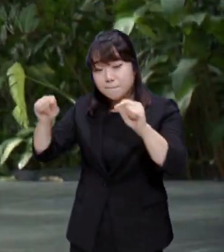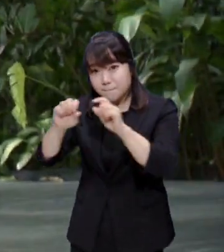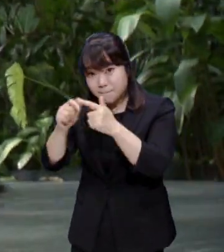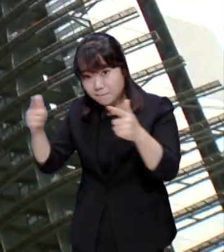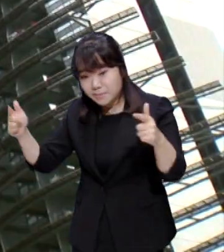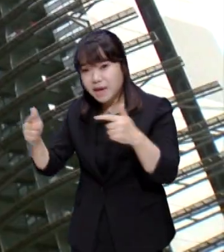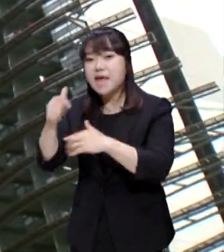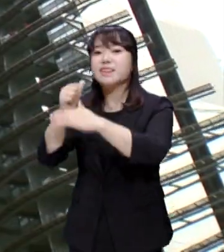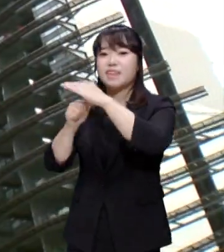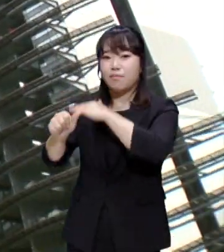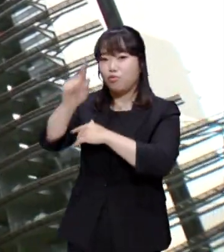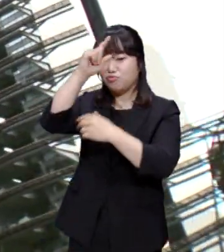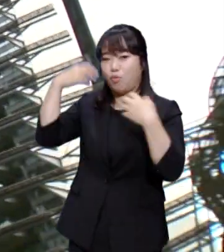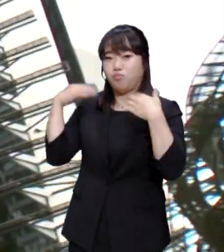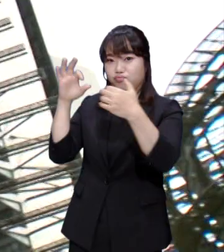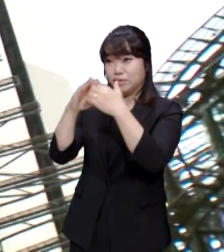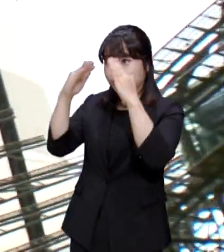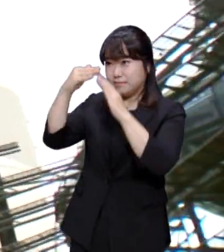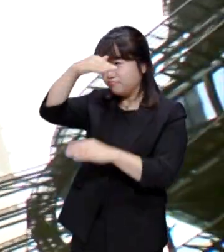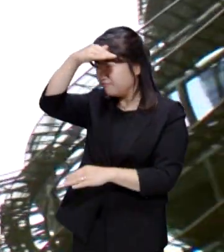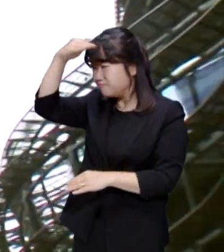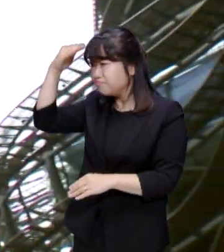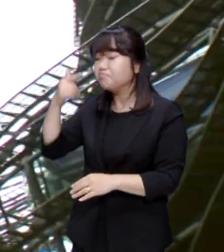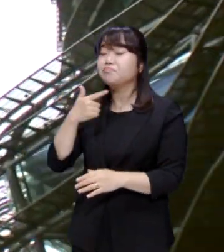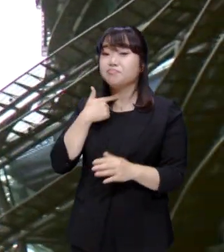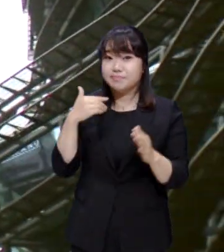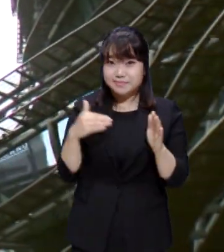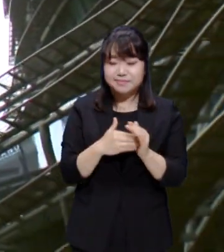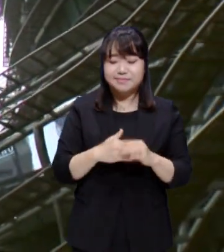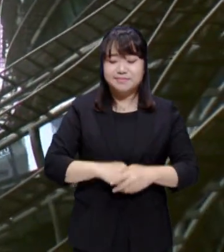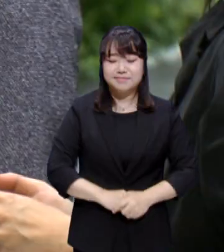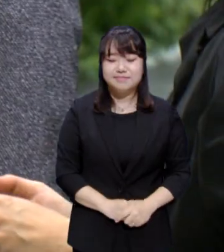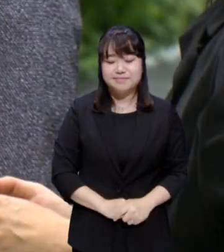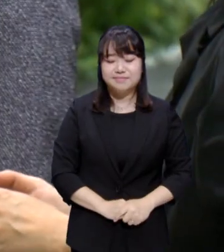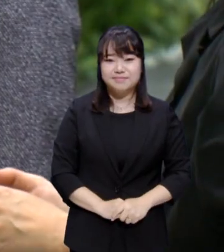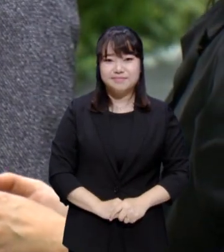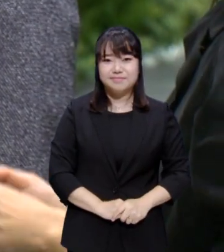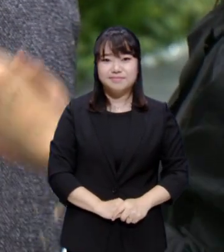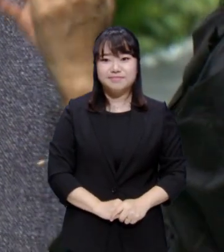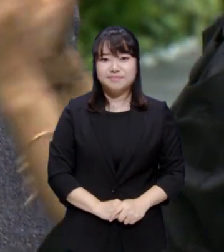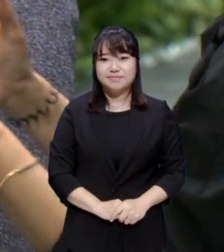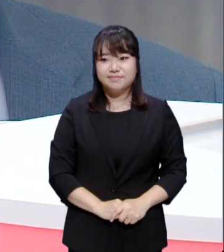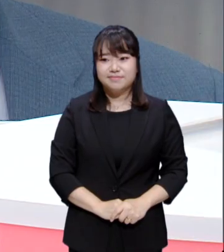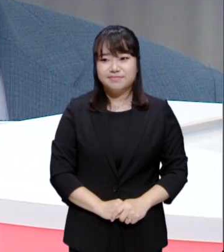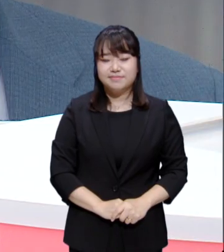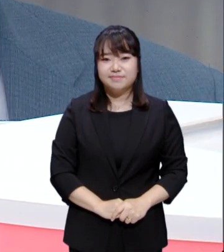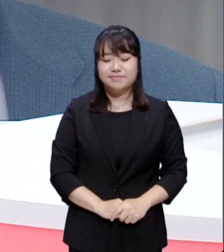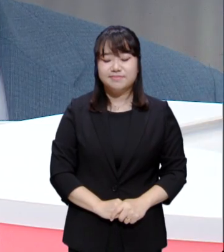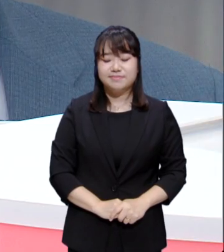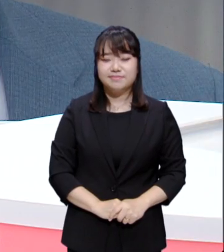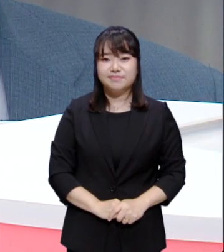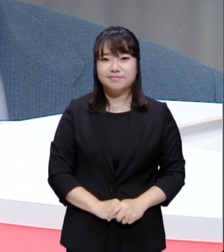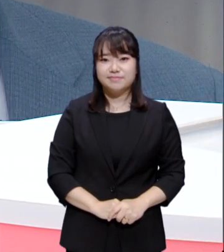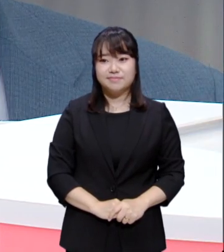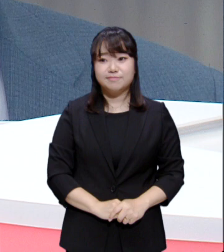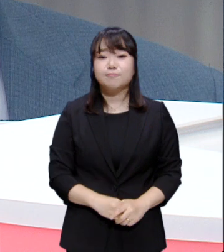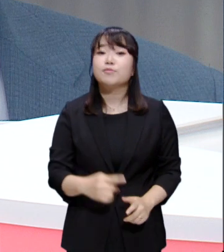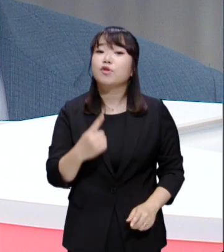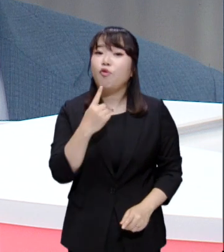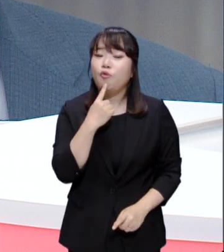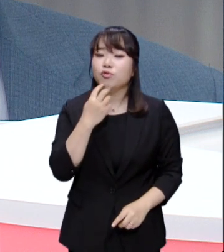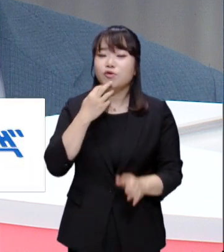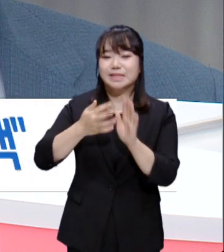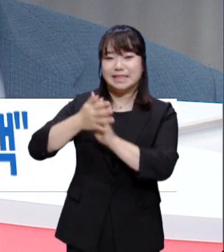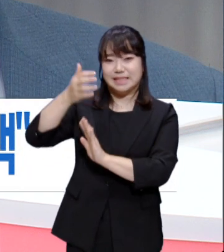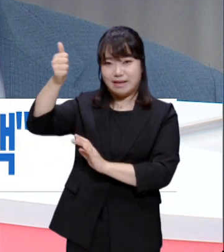싱가포르 대표 공공주택단지 등을 둘러봤습니다. BTV 뉴스 김대우입니다. 네, 오세훈